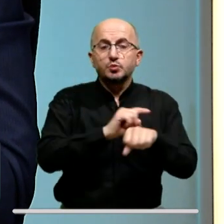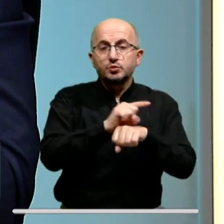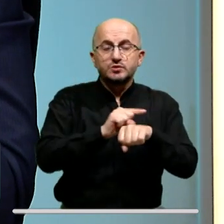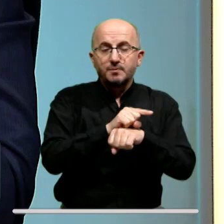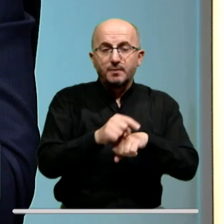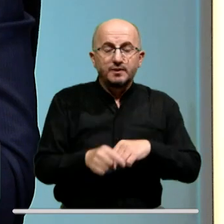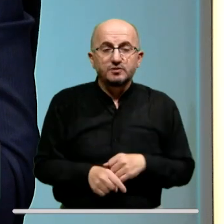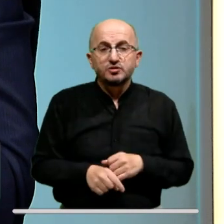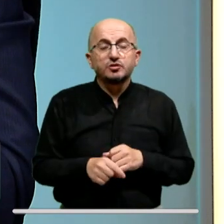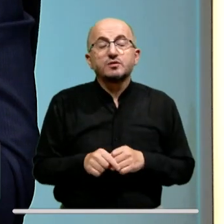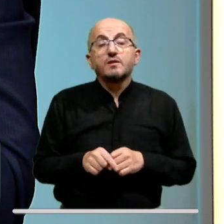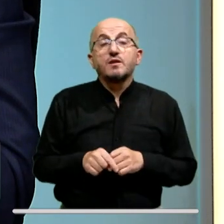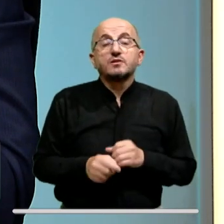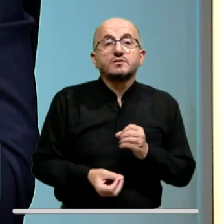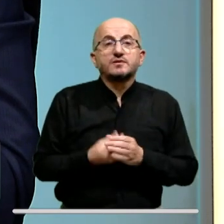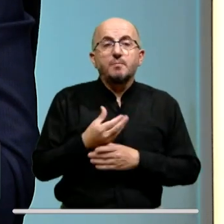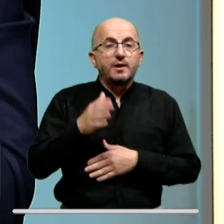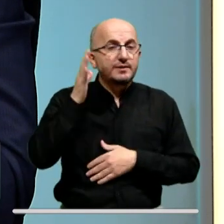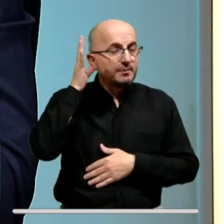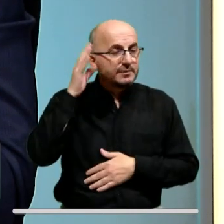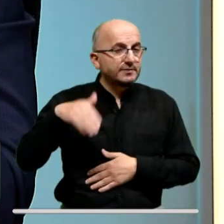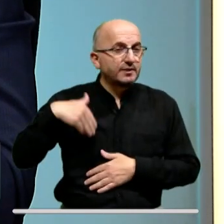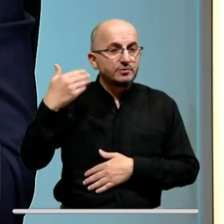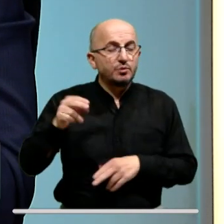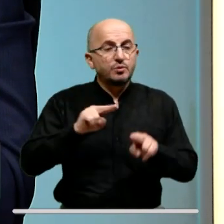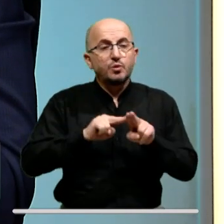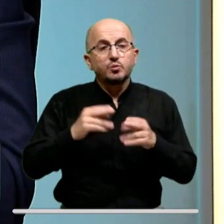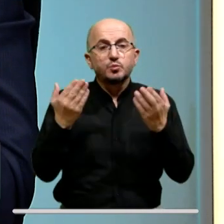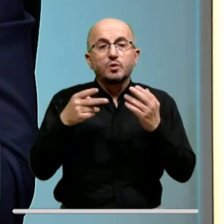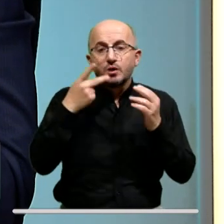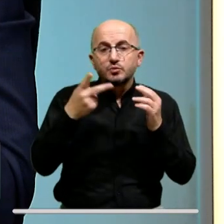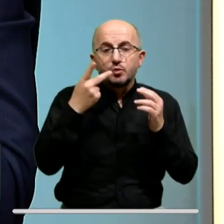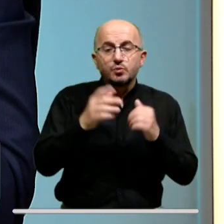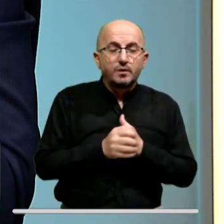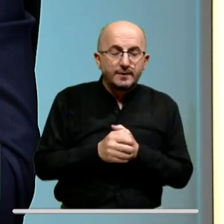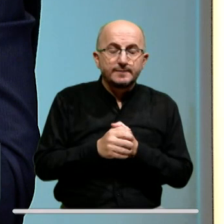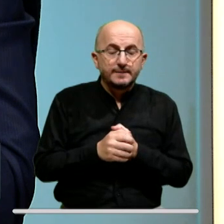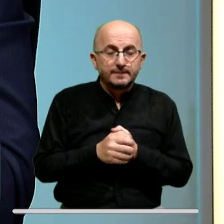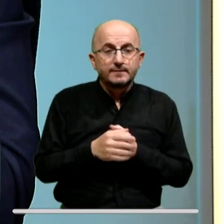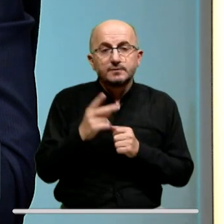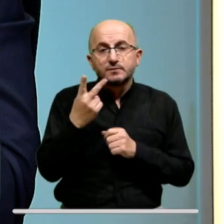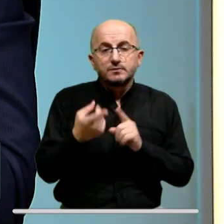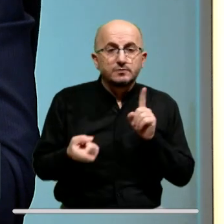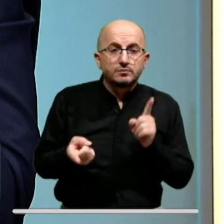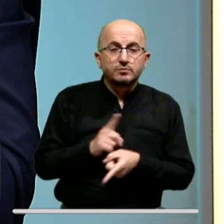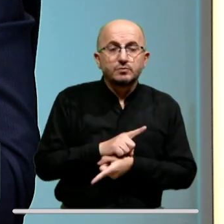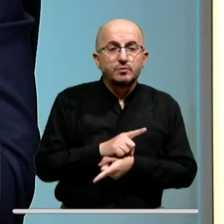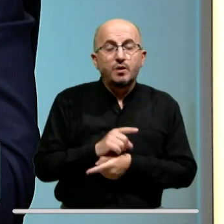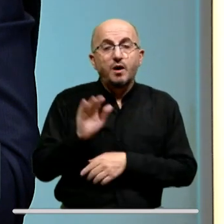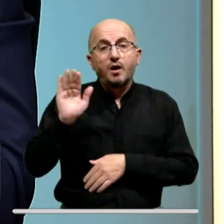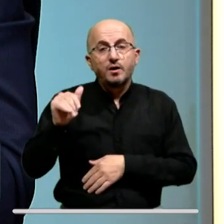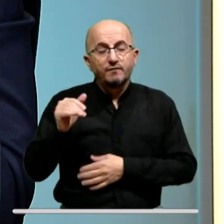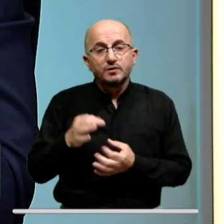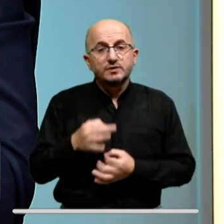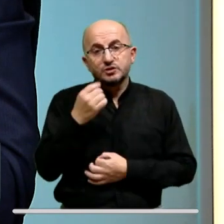burada Şafiiler sabah namazından sonra kunut yaparlar. İki türlü Hanefi olan kişi